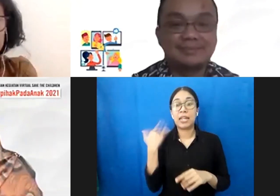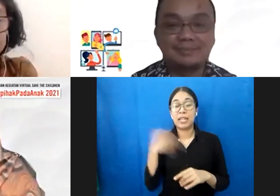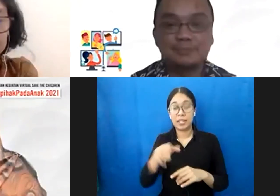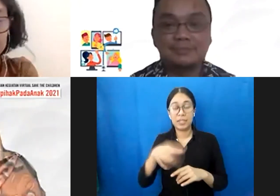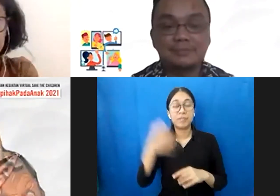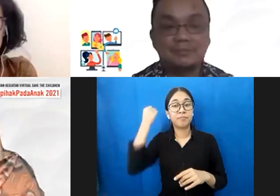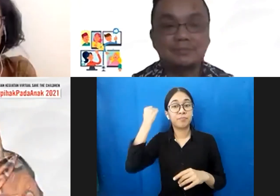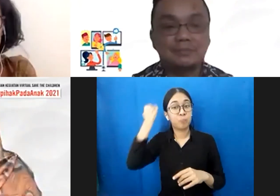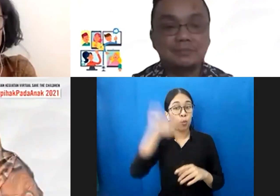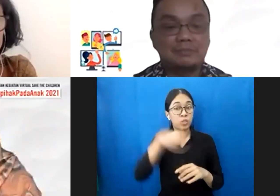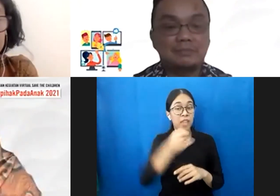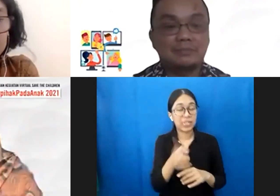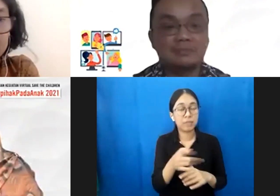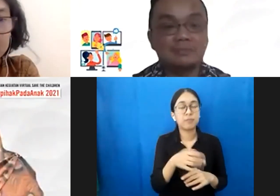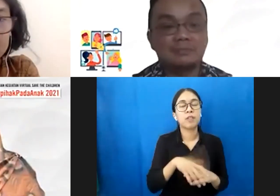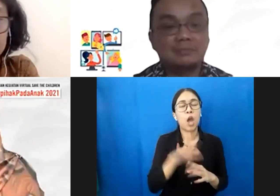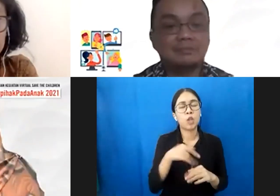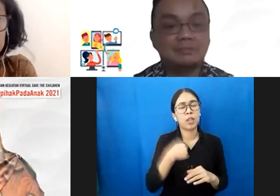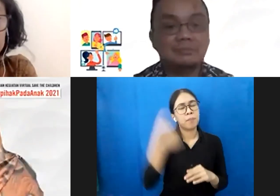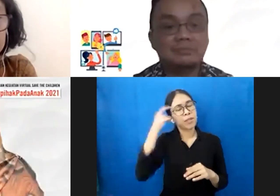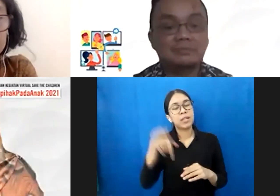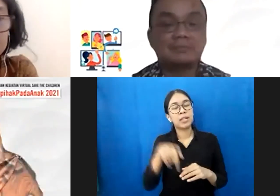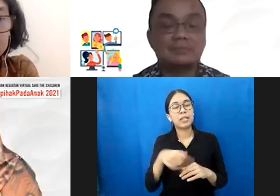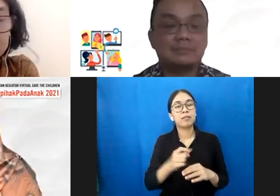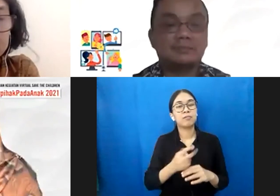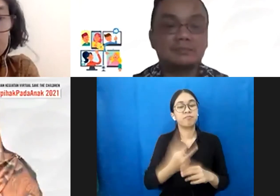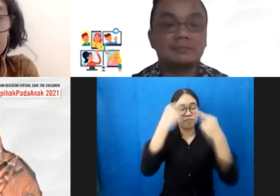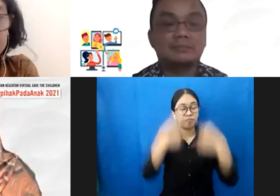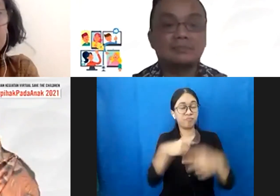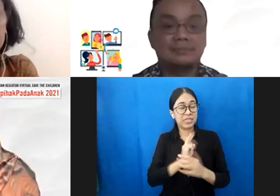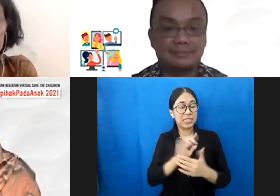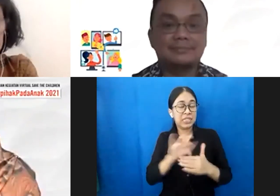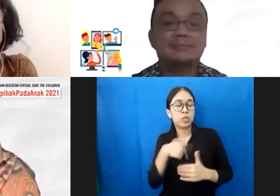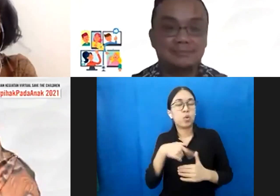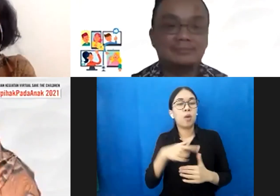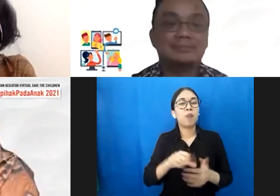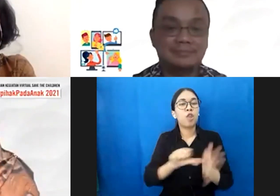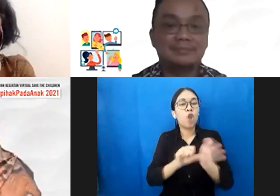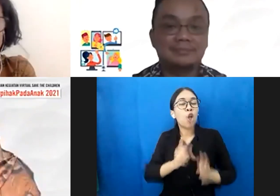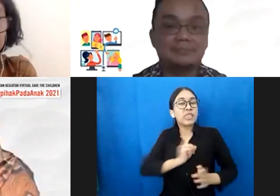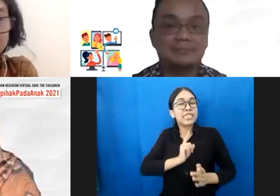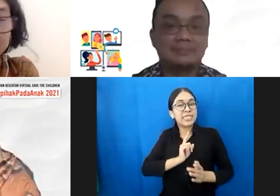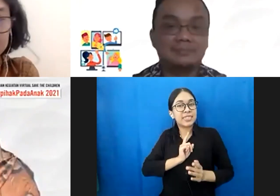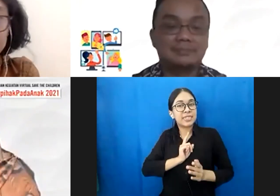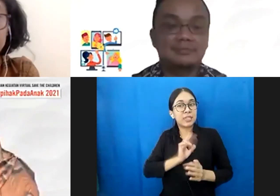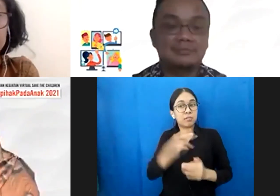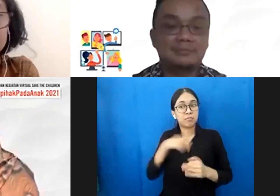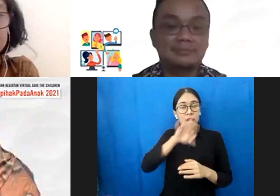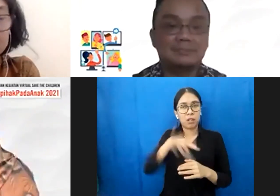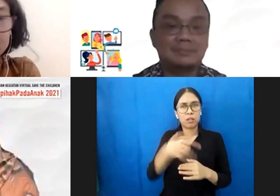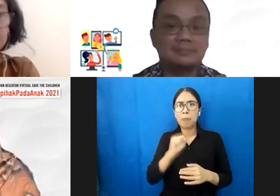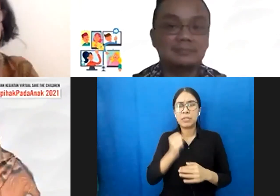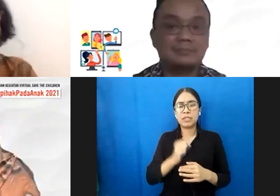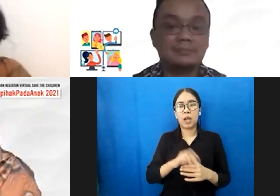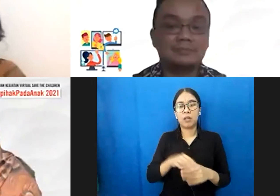ya. Jadi sebenarnya kalau menurut saya self-care ini adalah salah satu upaya kita menolong diri sendiri, gitu ya. Tadi saya sampaikan kita nggak akan bisa menolong